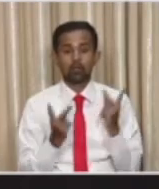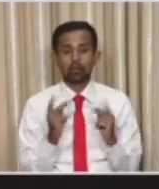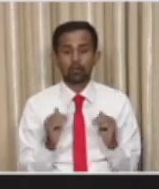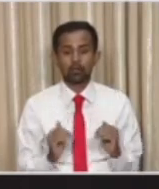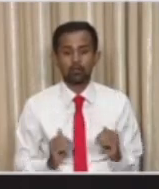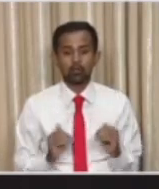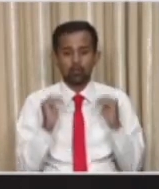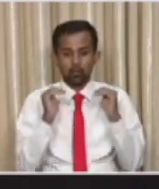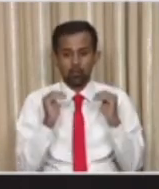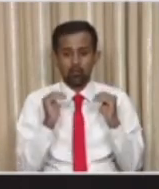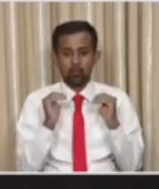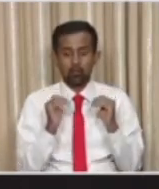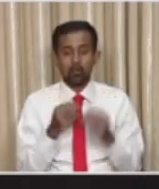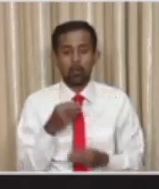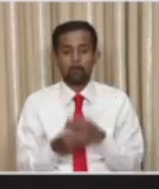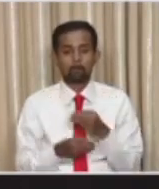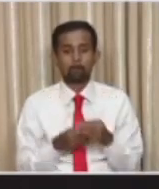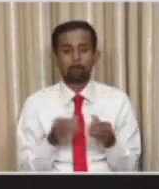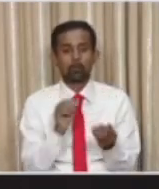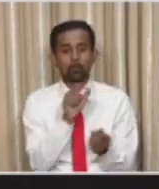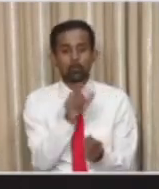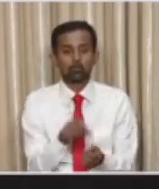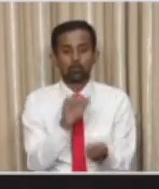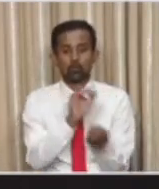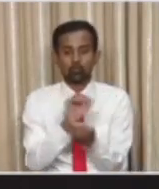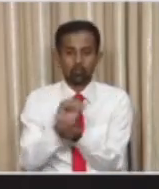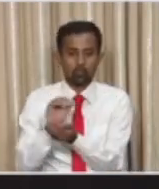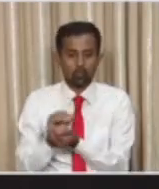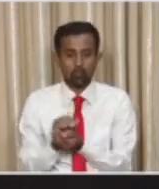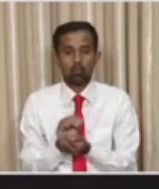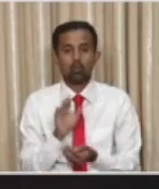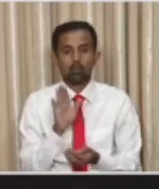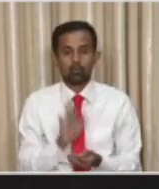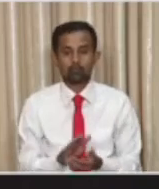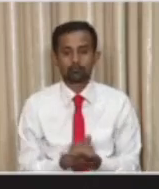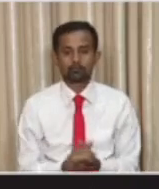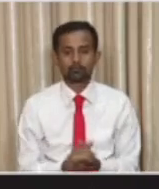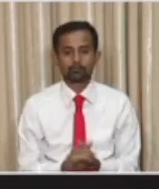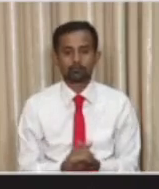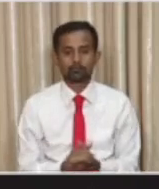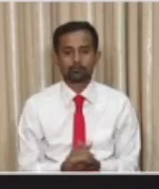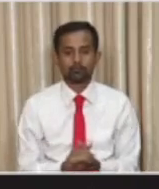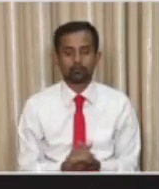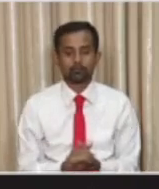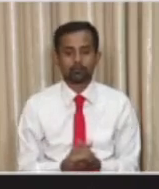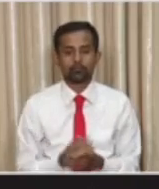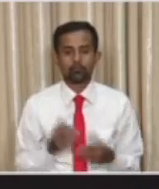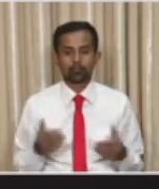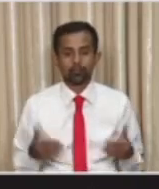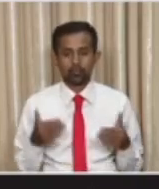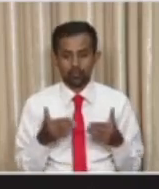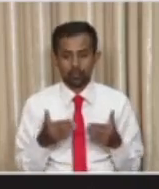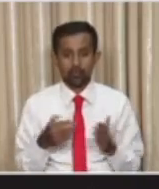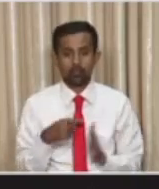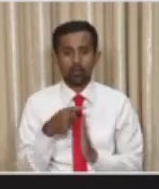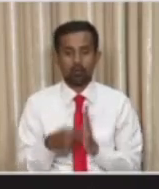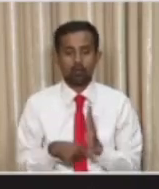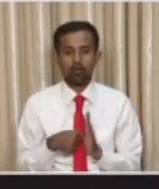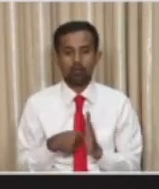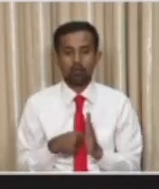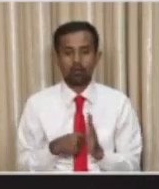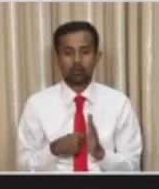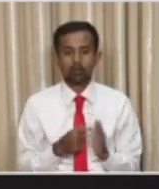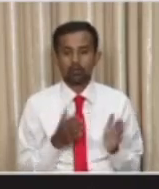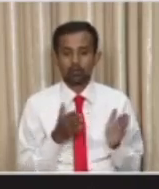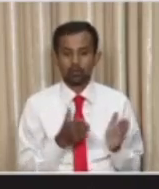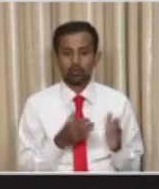ප්‍රවර්ධනය කරන ඒ ව්‍යාපාරිය ටික ආරක්ෂා කරන්නට අවශ්‍යයි ගරු සභාපතිතුමනි. අද අපේ රට එක